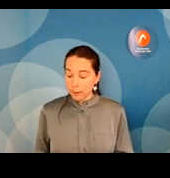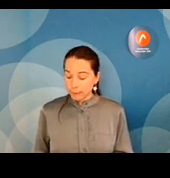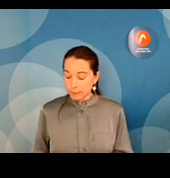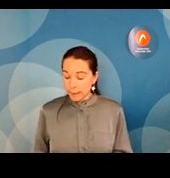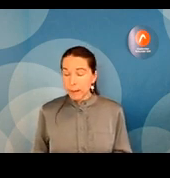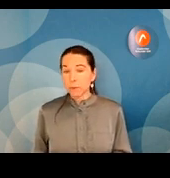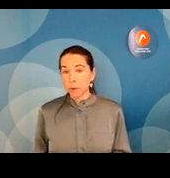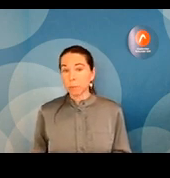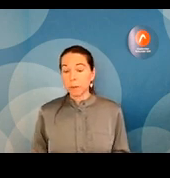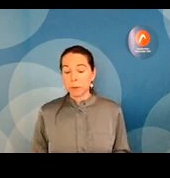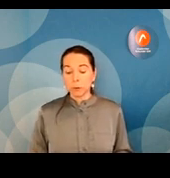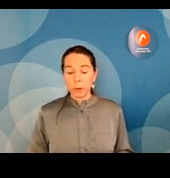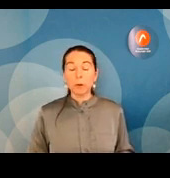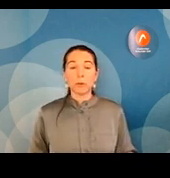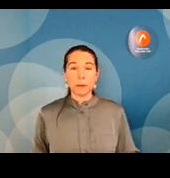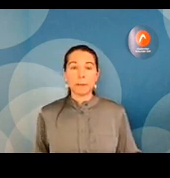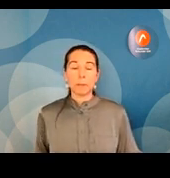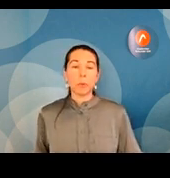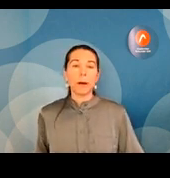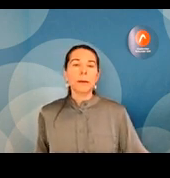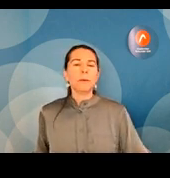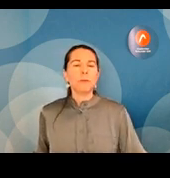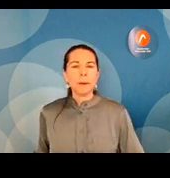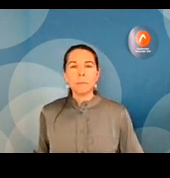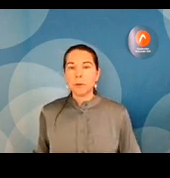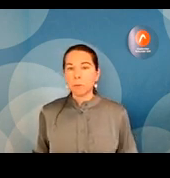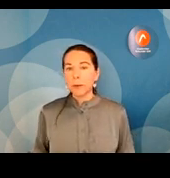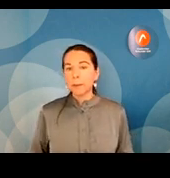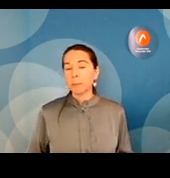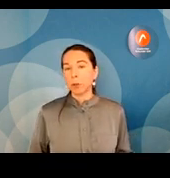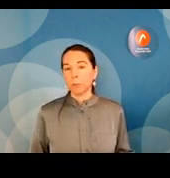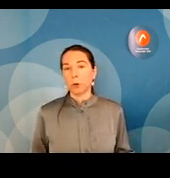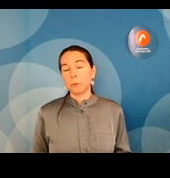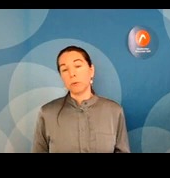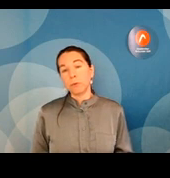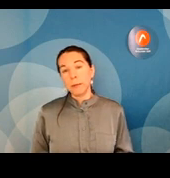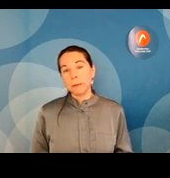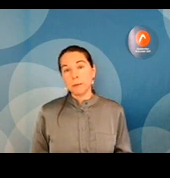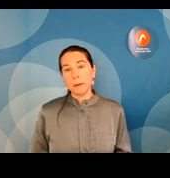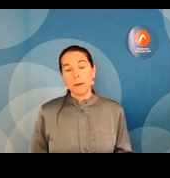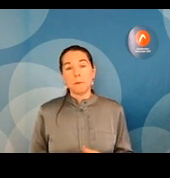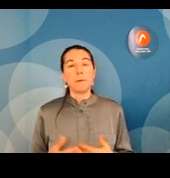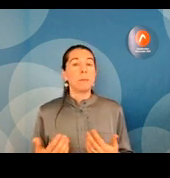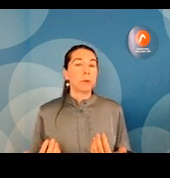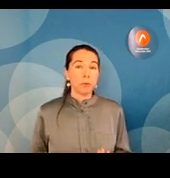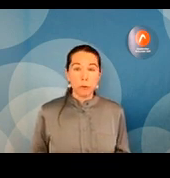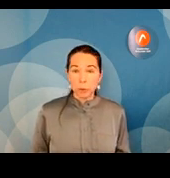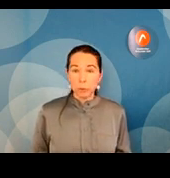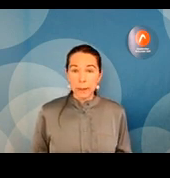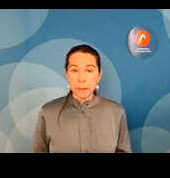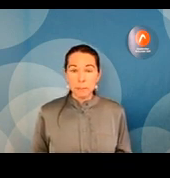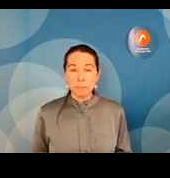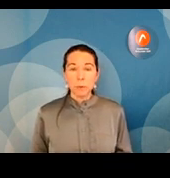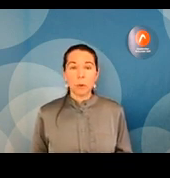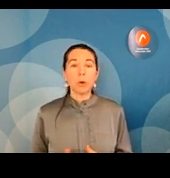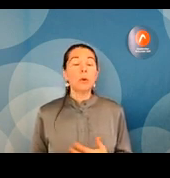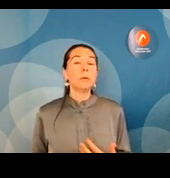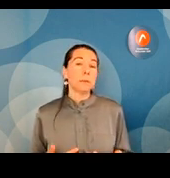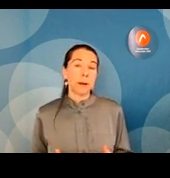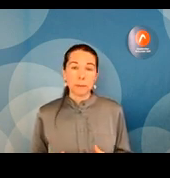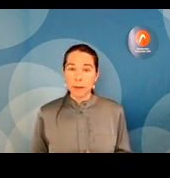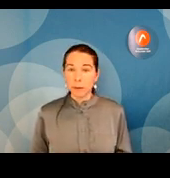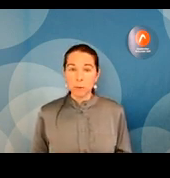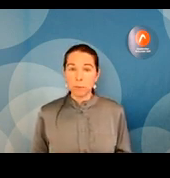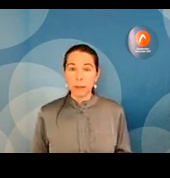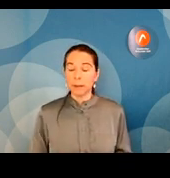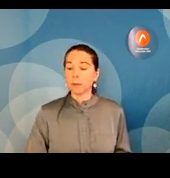är det jätteviktigt att när vi jobbar med normer också titta på vem är det som vinner på de normer som finns, vem är det som förlorar och hur